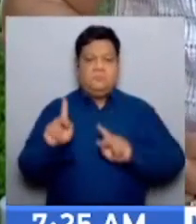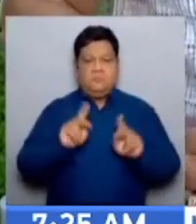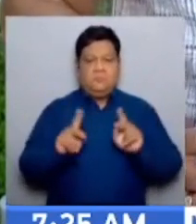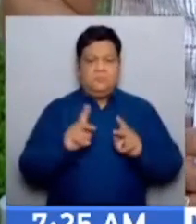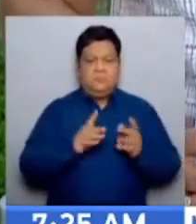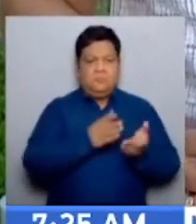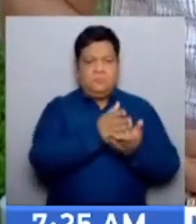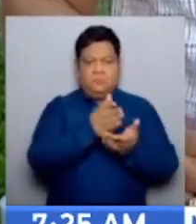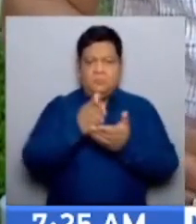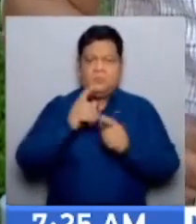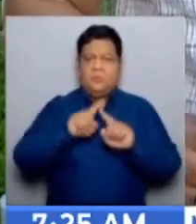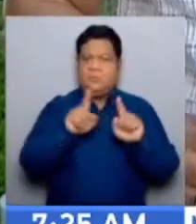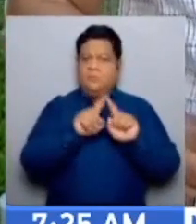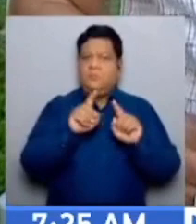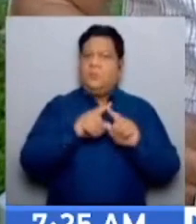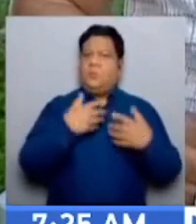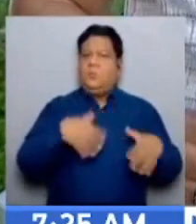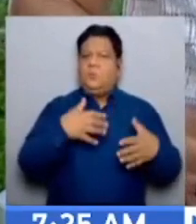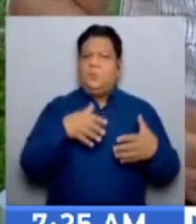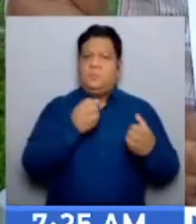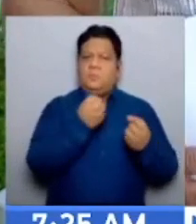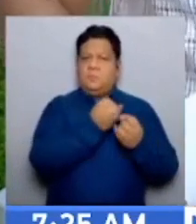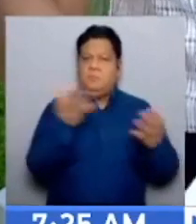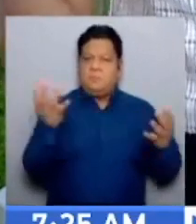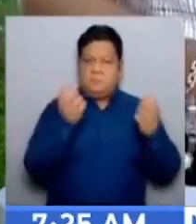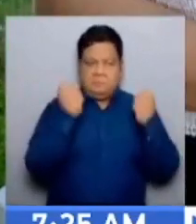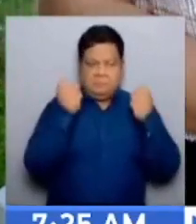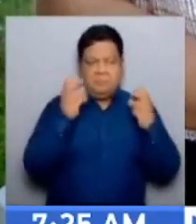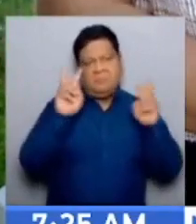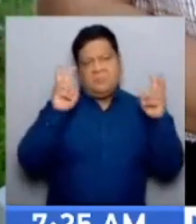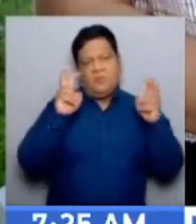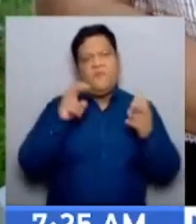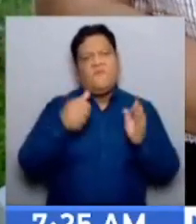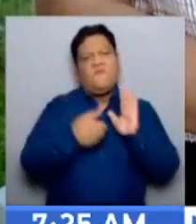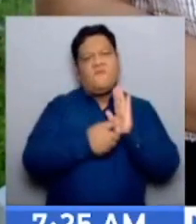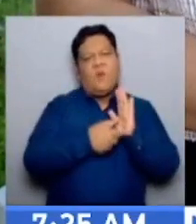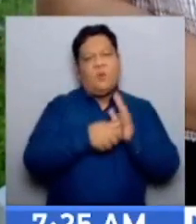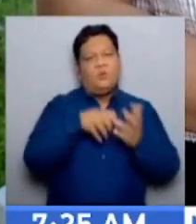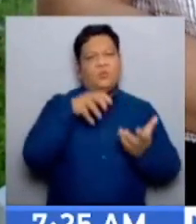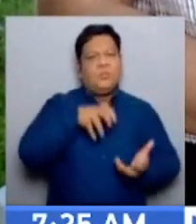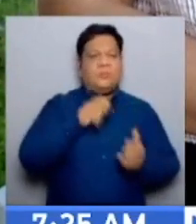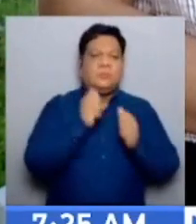Base sa datos ng Commission on Elections as of March 12, may